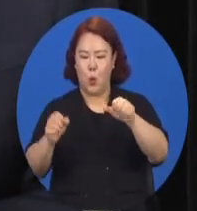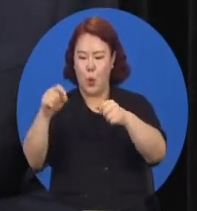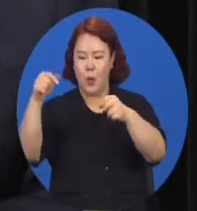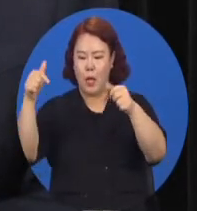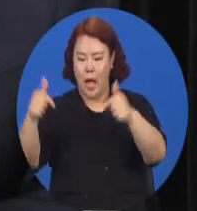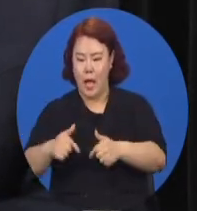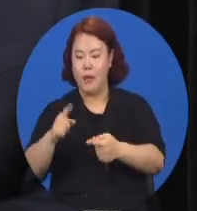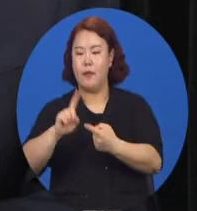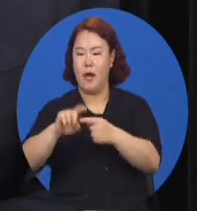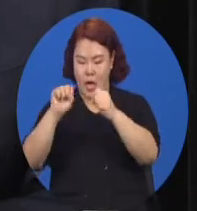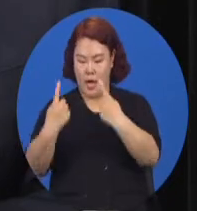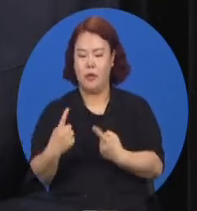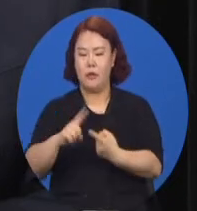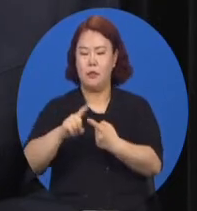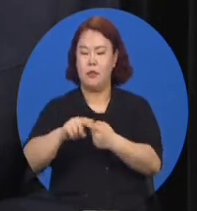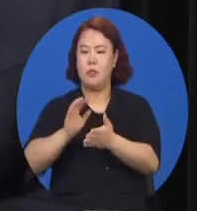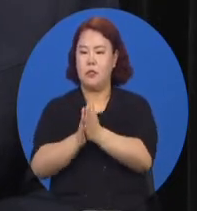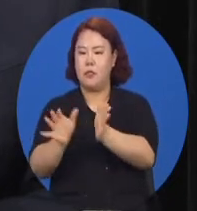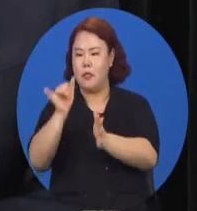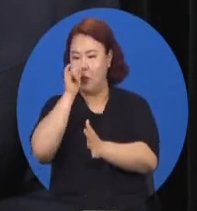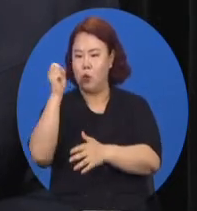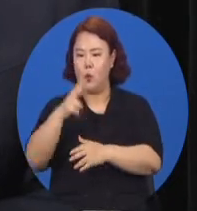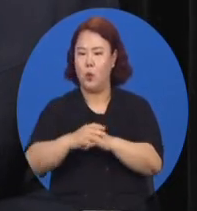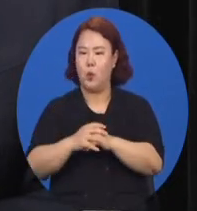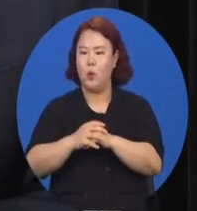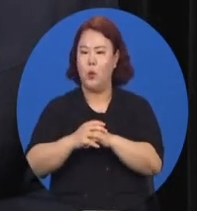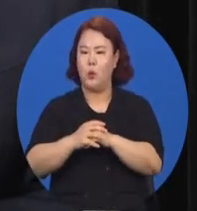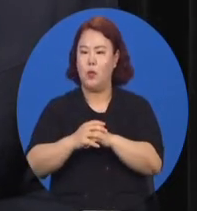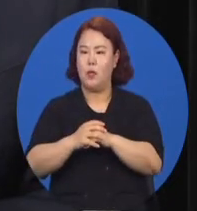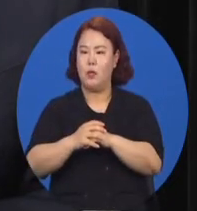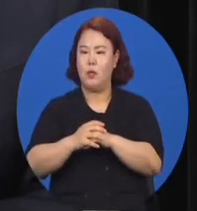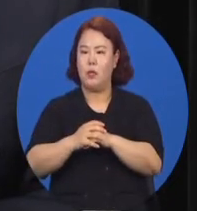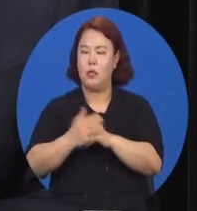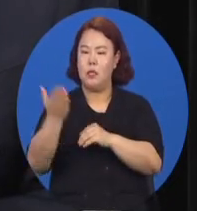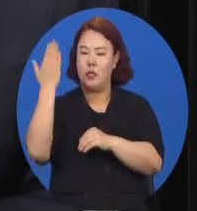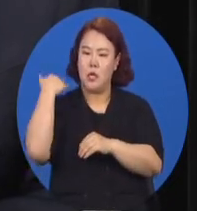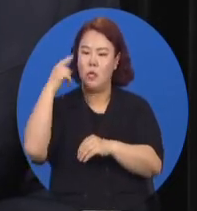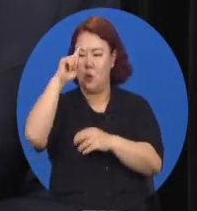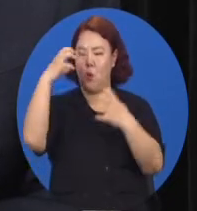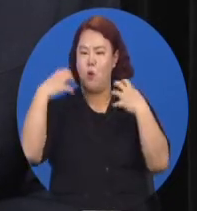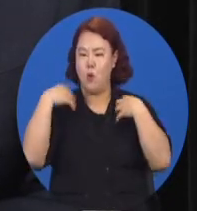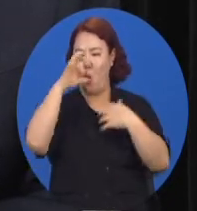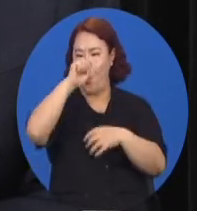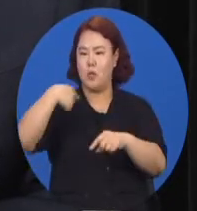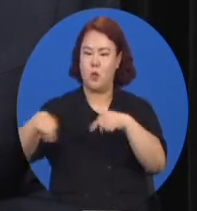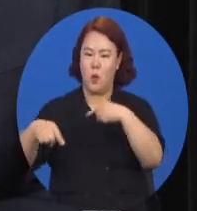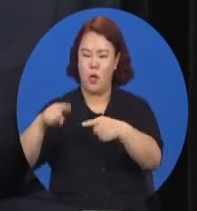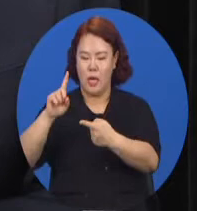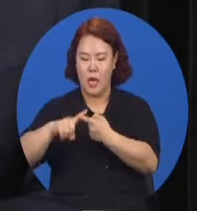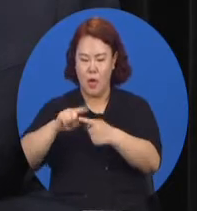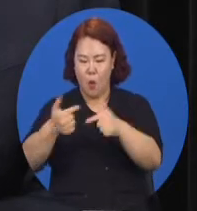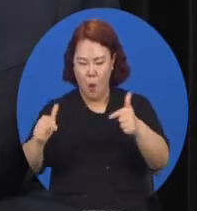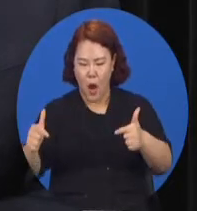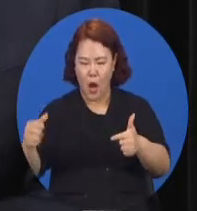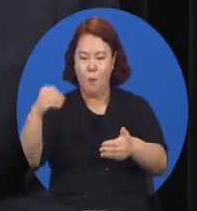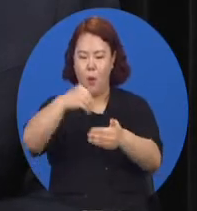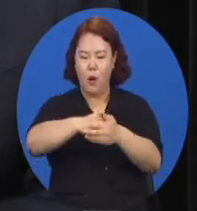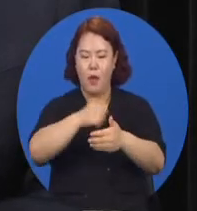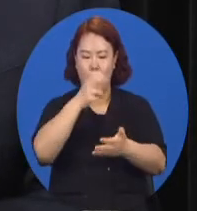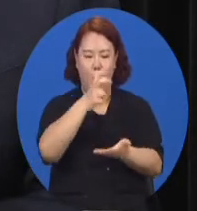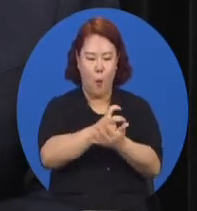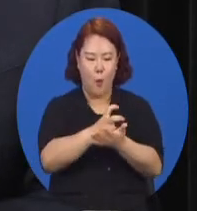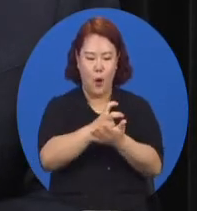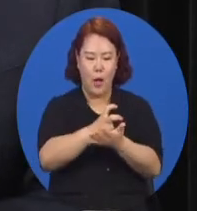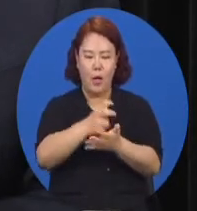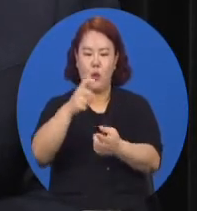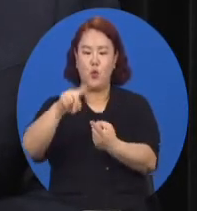시대를 맞이해서 우리가 수도권 총량제와 같은 지난 정부의 좋은 정책들이 반영이 돼서 법과 제도가 정비가